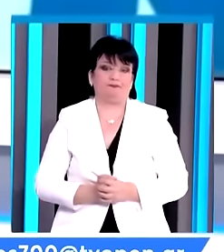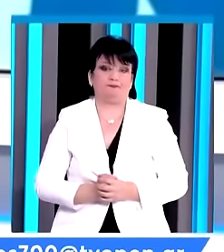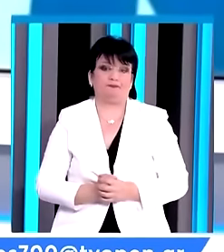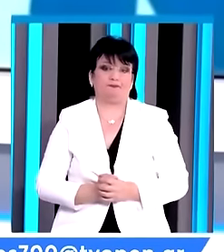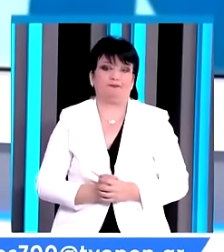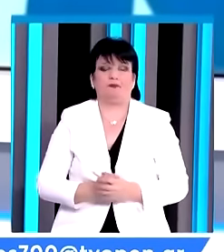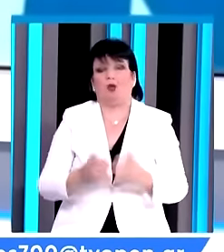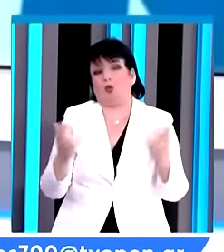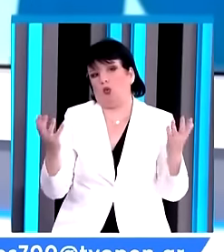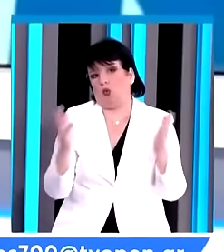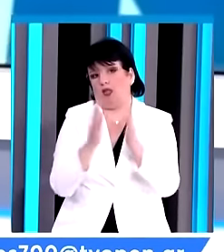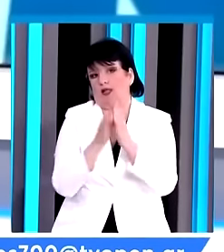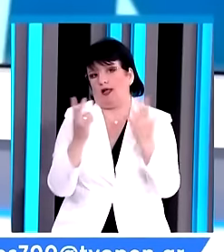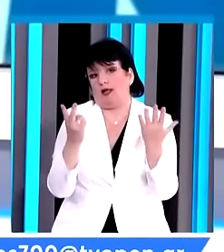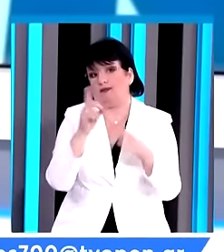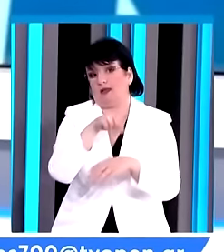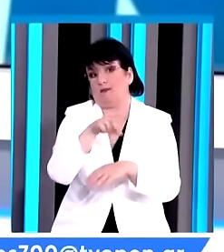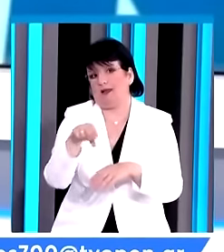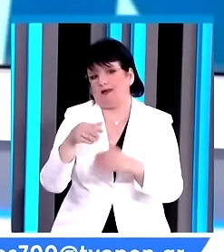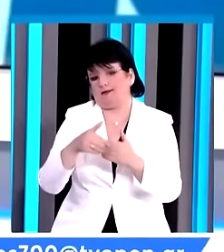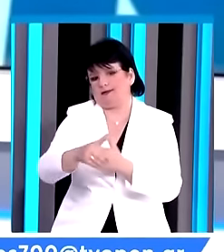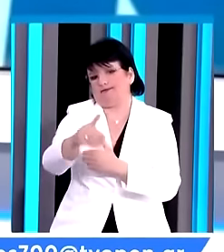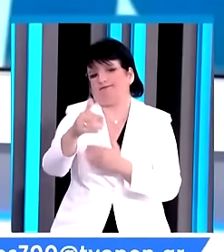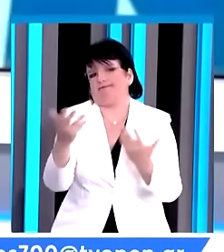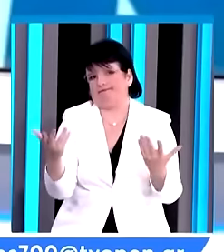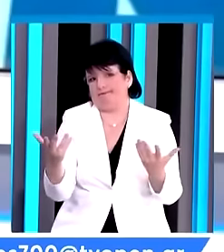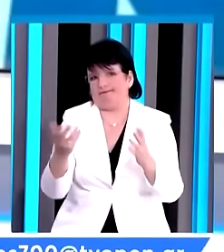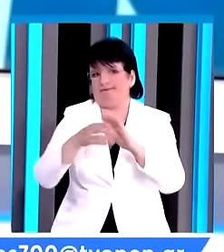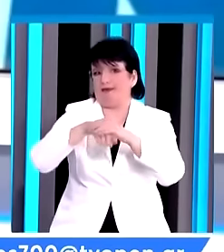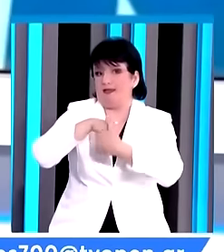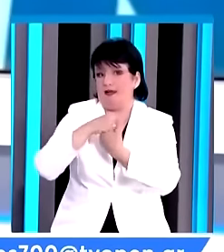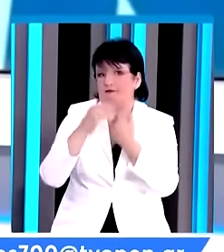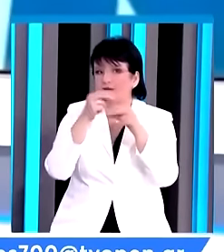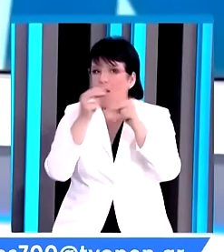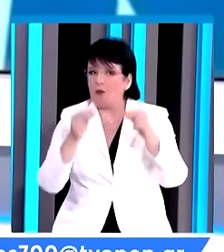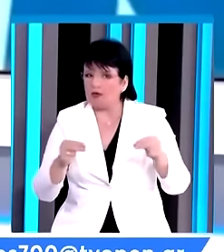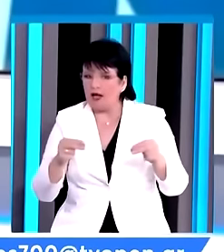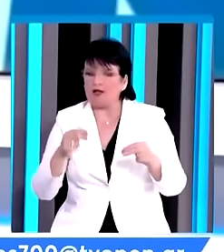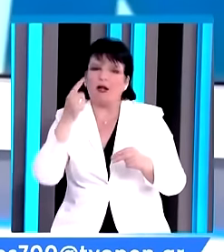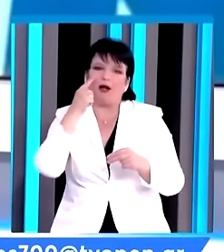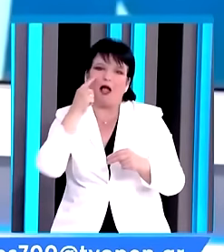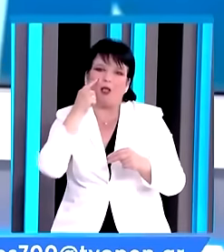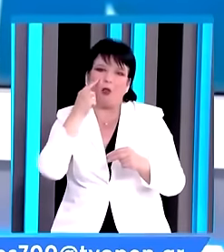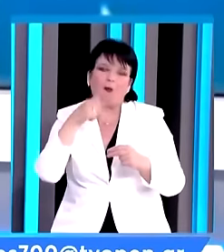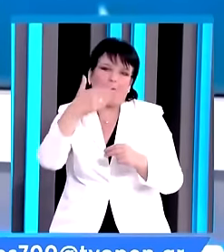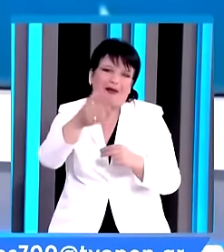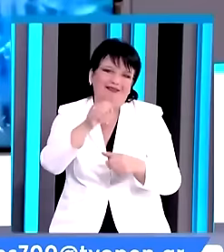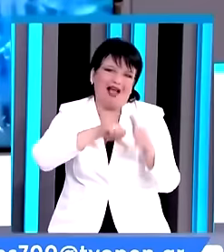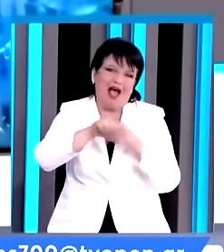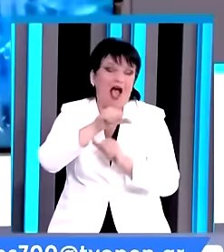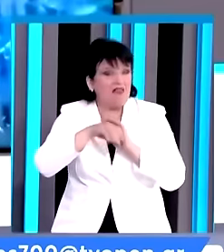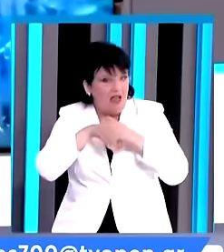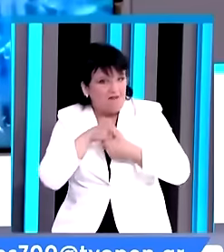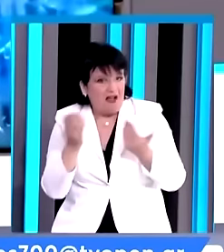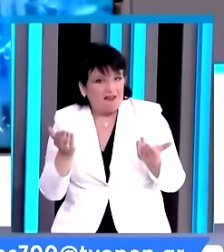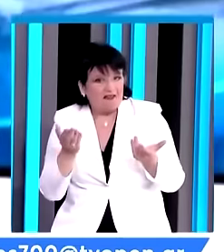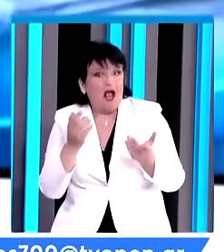Έχουμε ακόμα 17 μέρες μέχρι τις εκλογές. Και αντί να ενδιαφέρεστε για το αποτέλεσμα των εκλογών, με ρωτάτε τι θα γίνει την επόμενη μέρα.